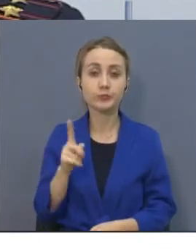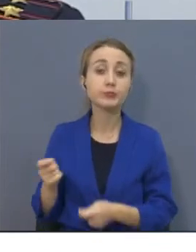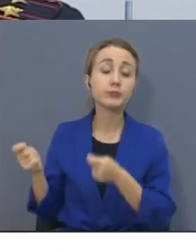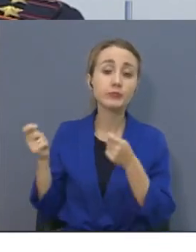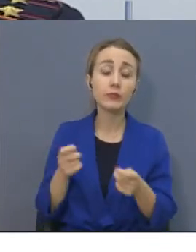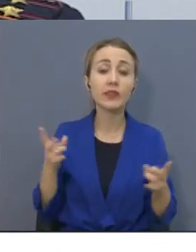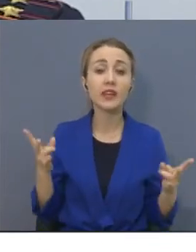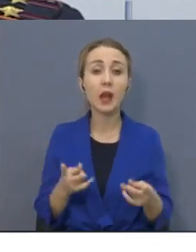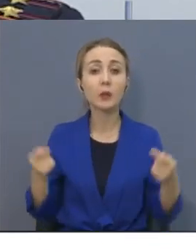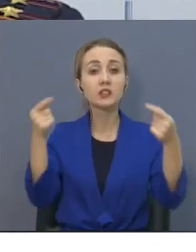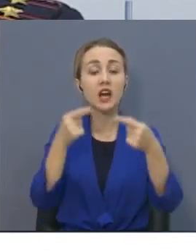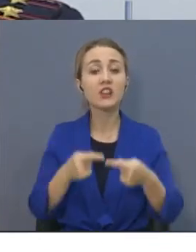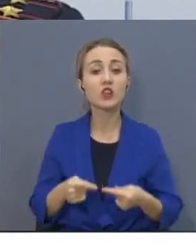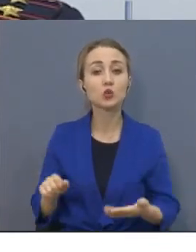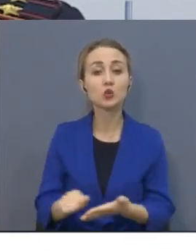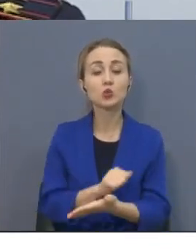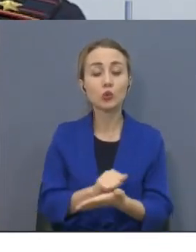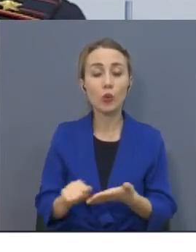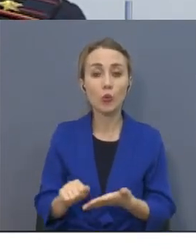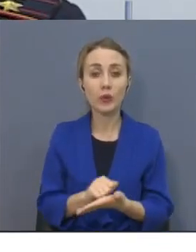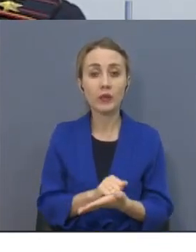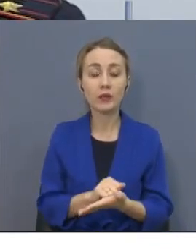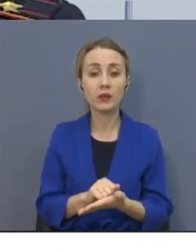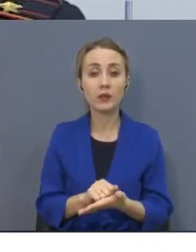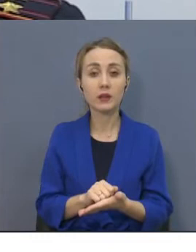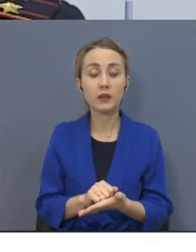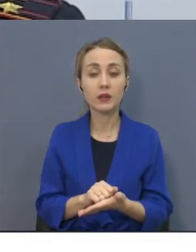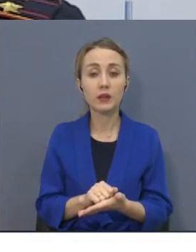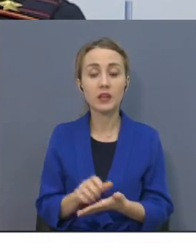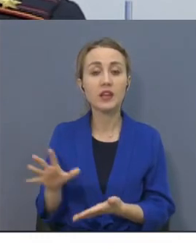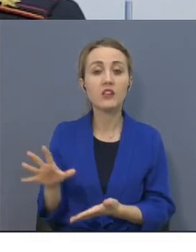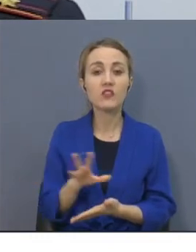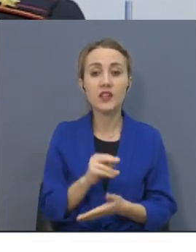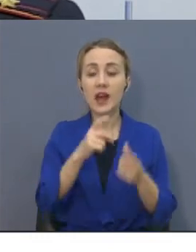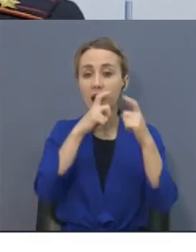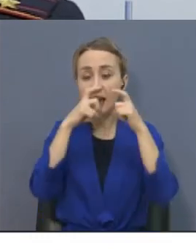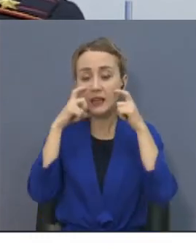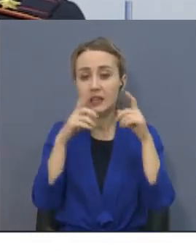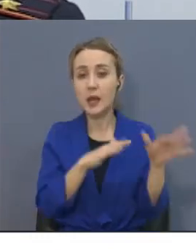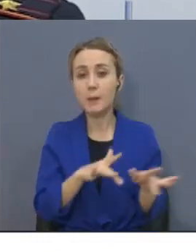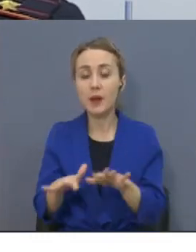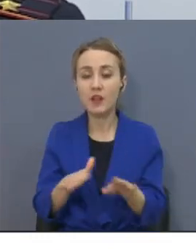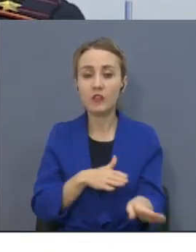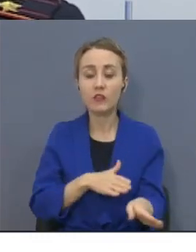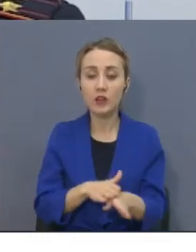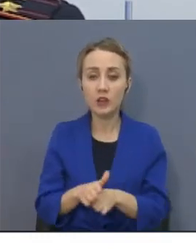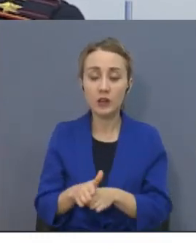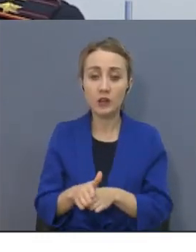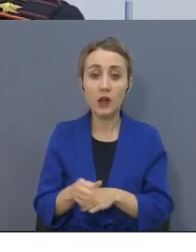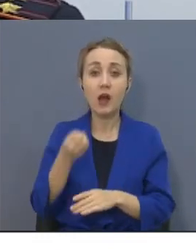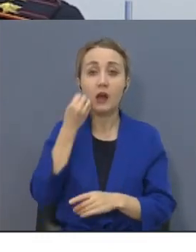необходимо соответствующие документы, пройти карантинные мероприятия, при себе, при